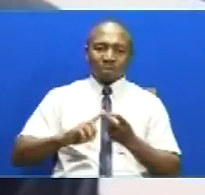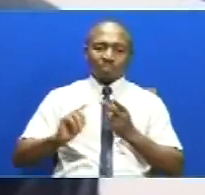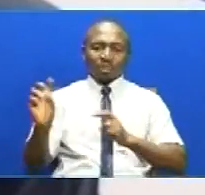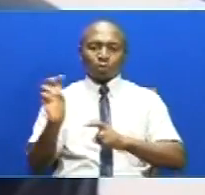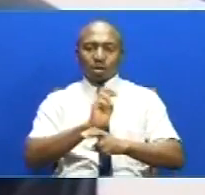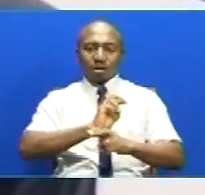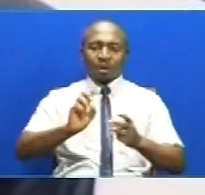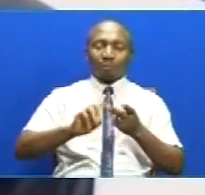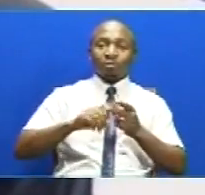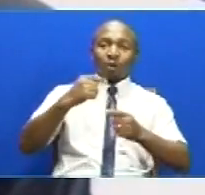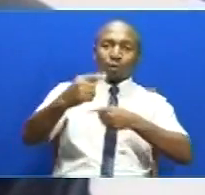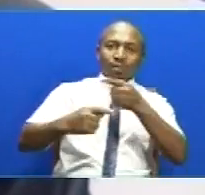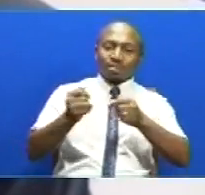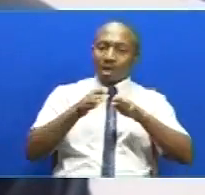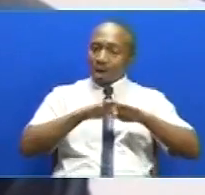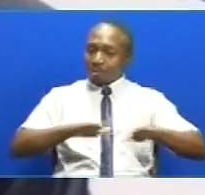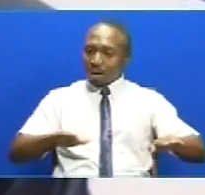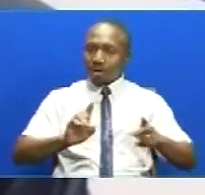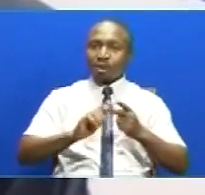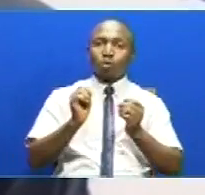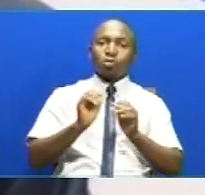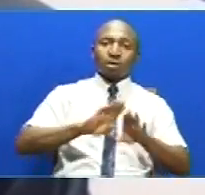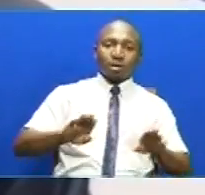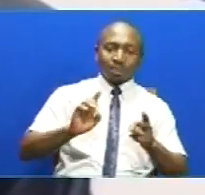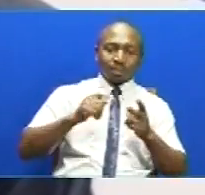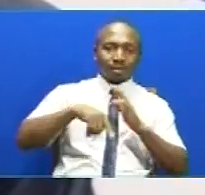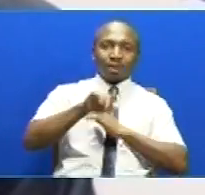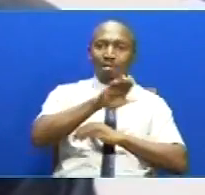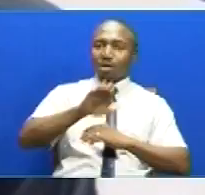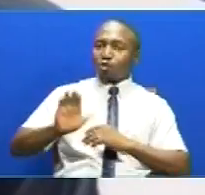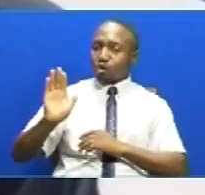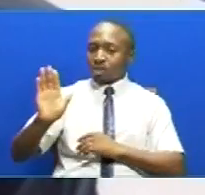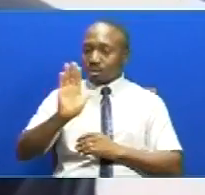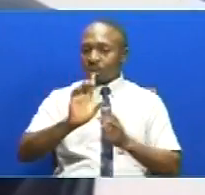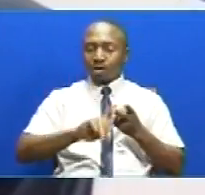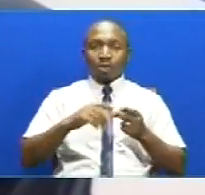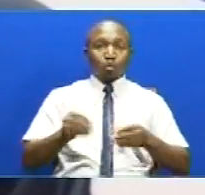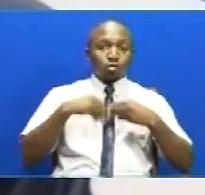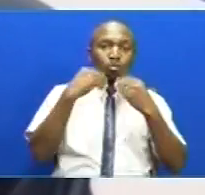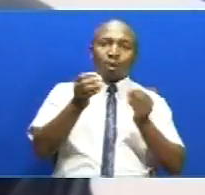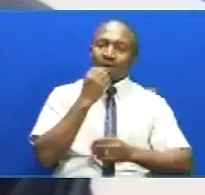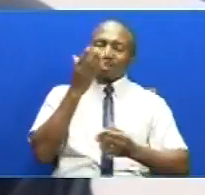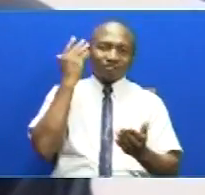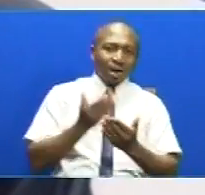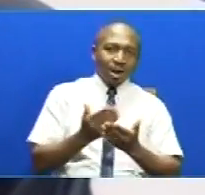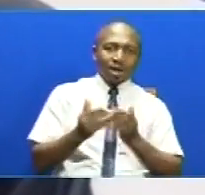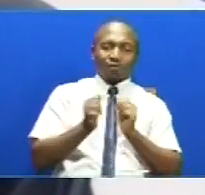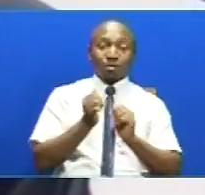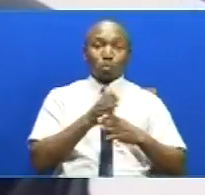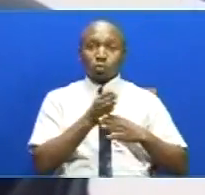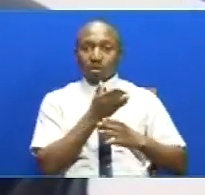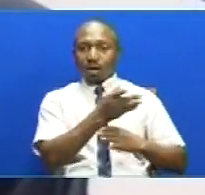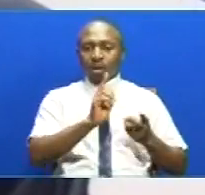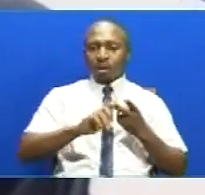kulinda na kudumisha amani na usalama katika maeneo yake, kwa kutoa taarifa haraka kwa vyombo husika